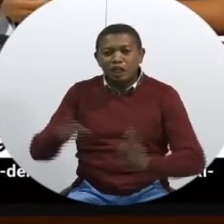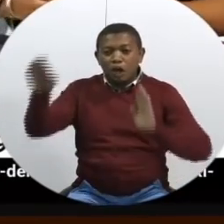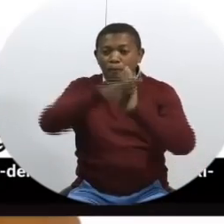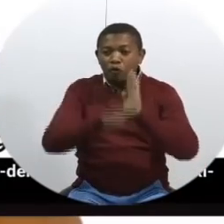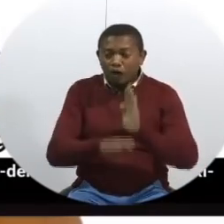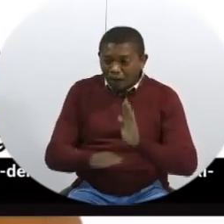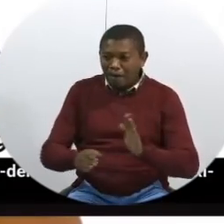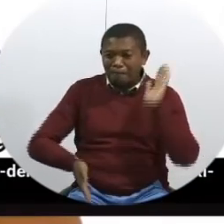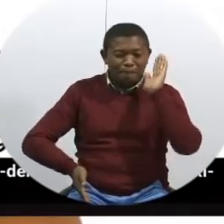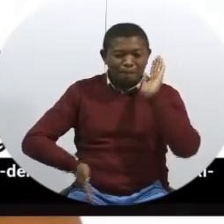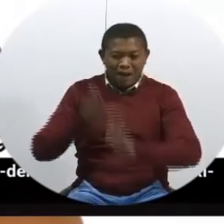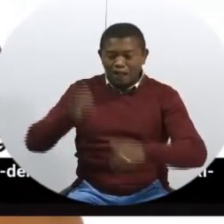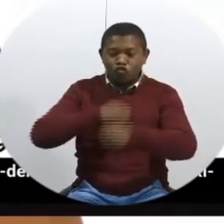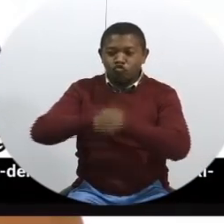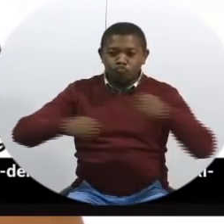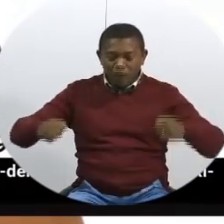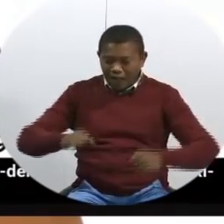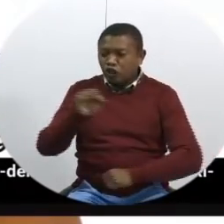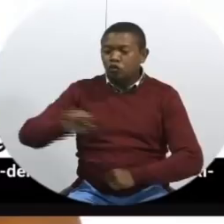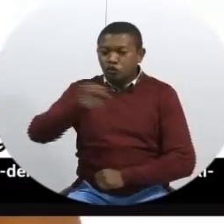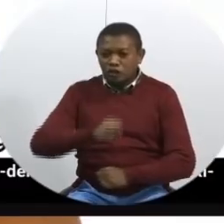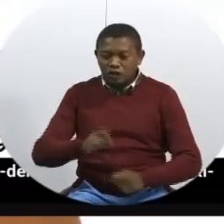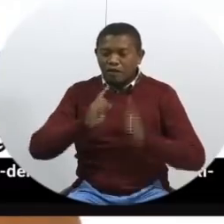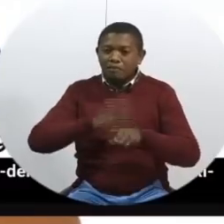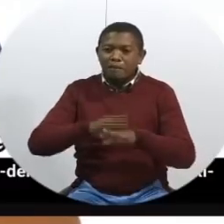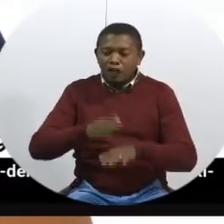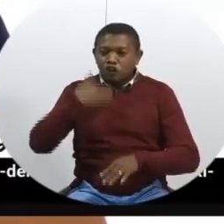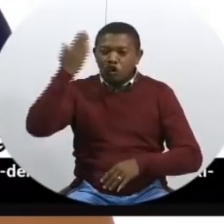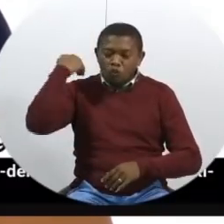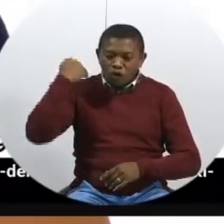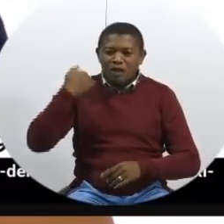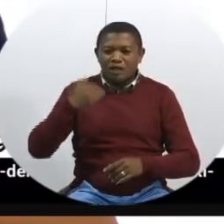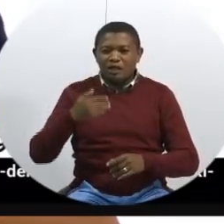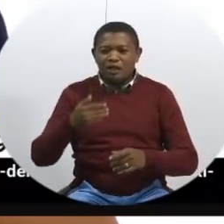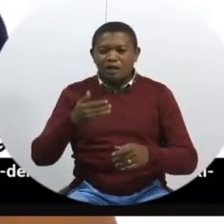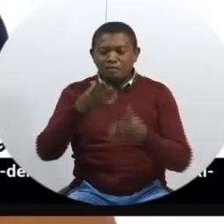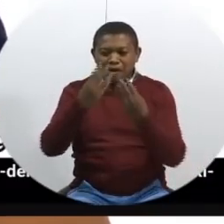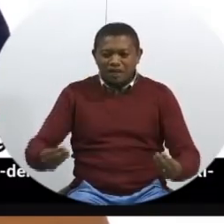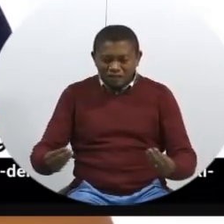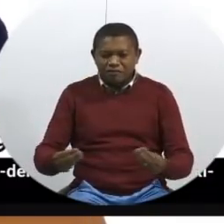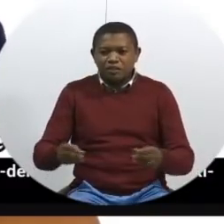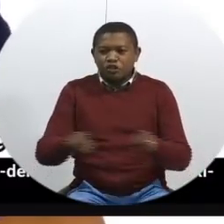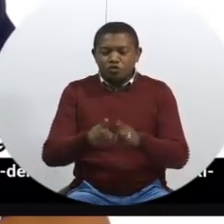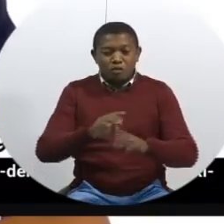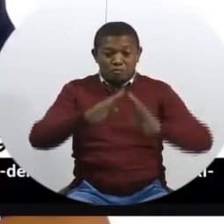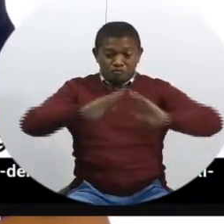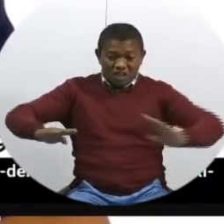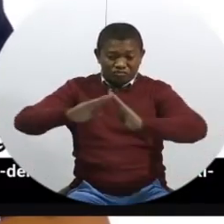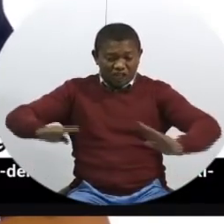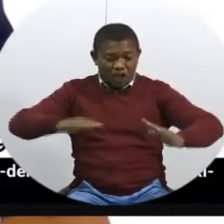social itsinjovanareo olona marefo ara-pivelomana manoana ity fiiboana ho a tokantrano tiana ny confinement